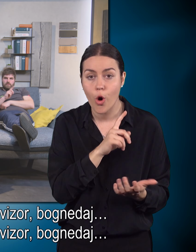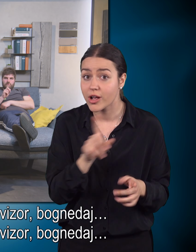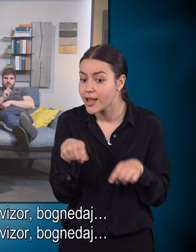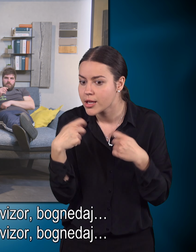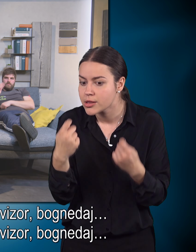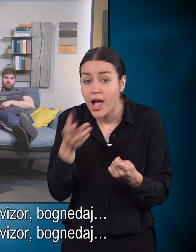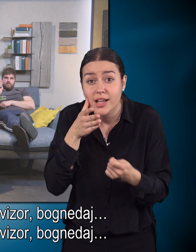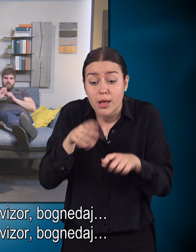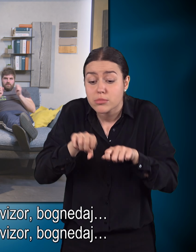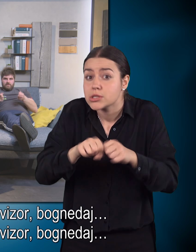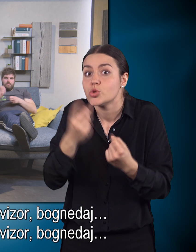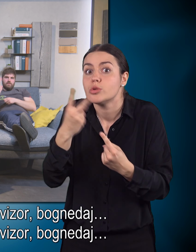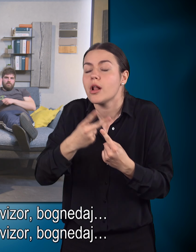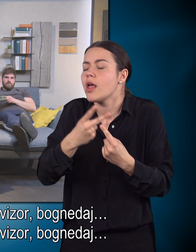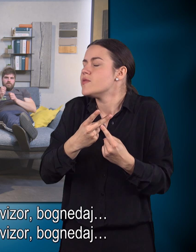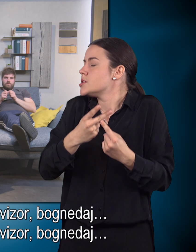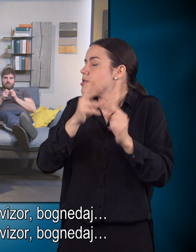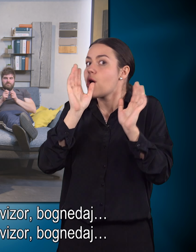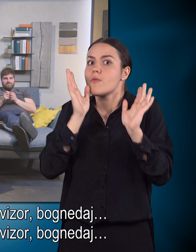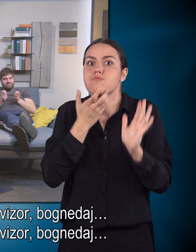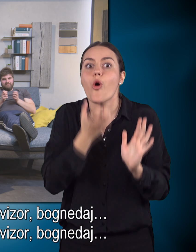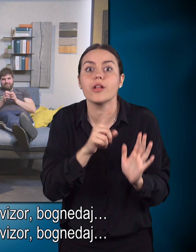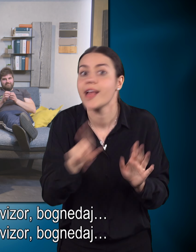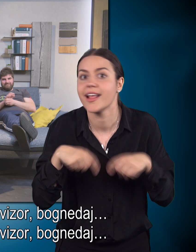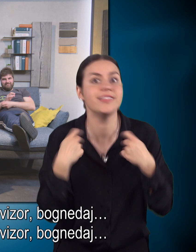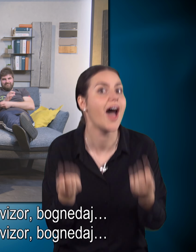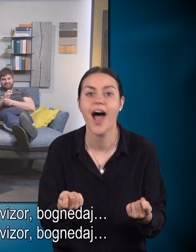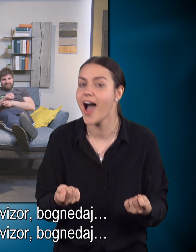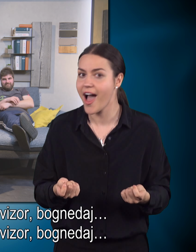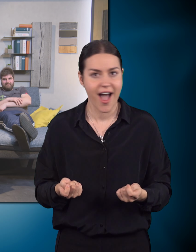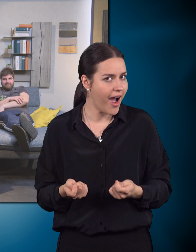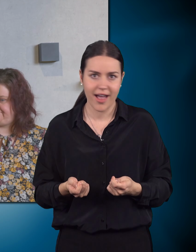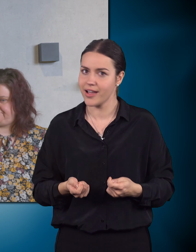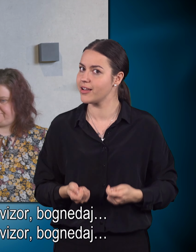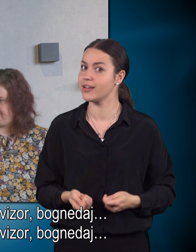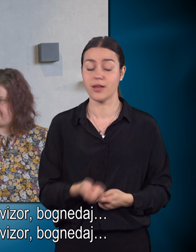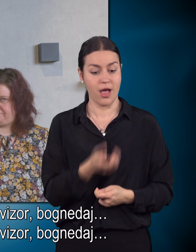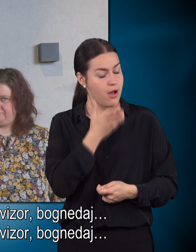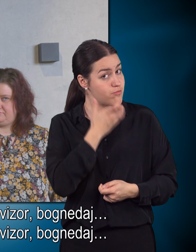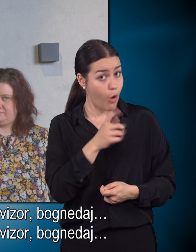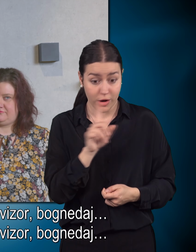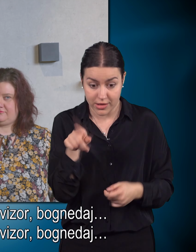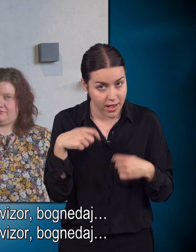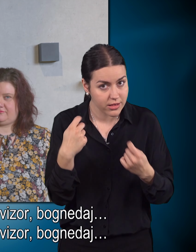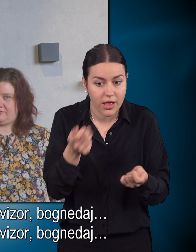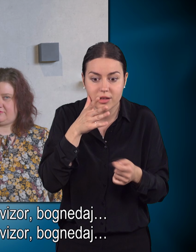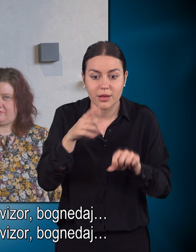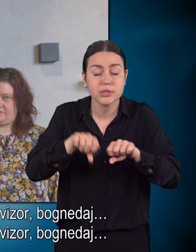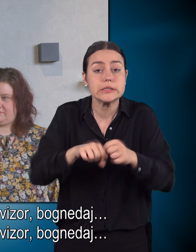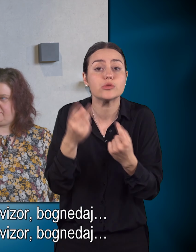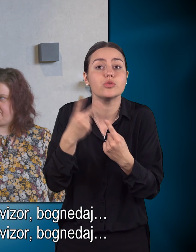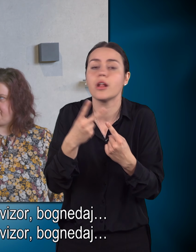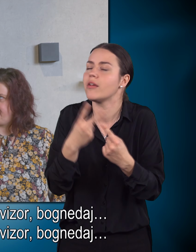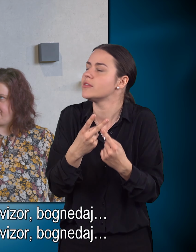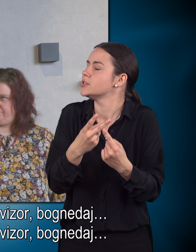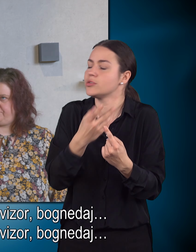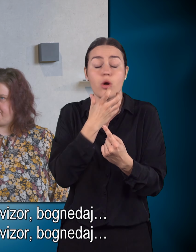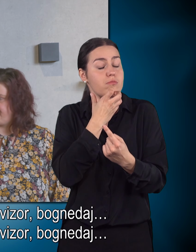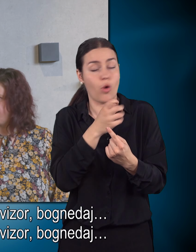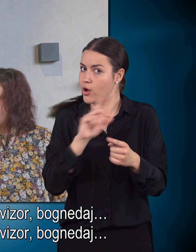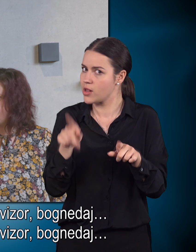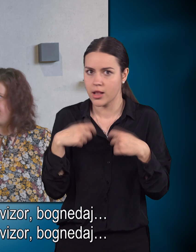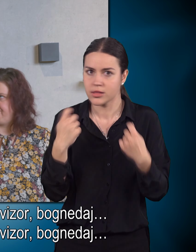Bog ne daj, da bi crklo televizor, Bog ne daj. Bog ne daj, da bi crklo